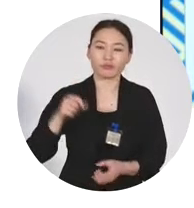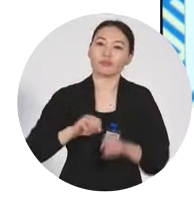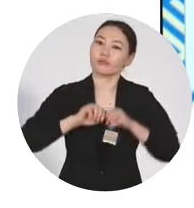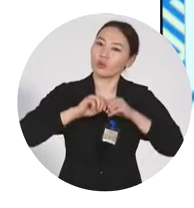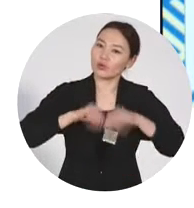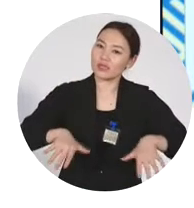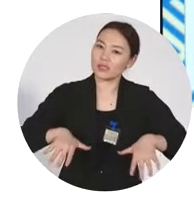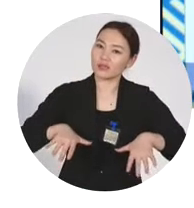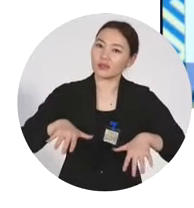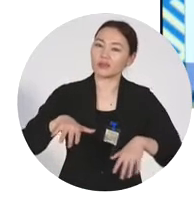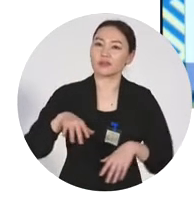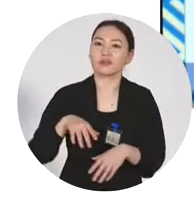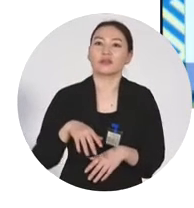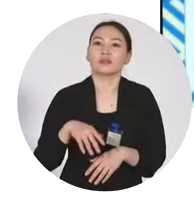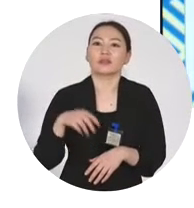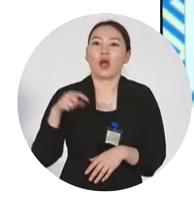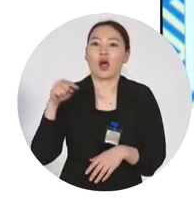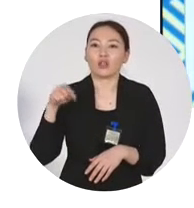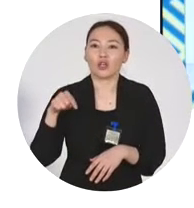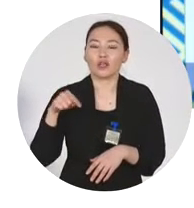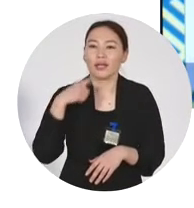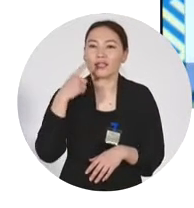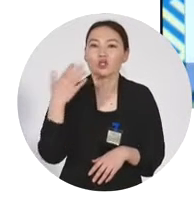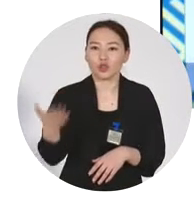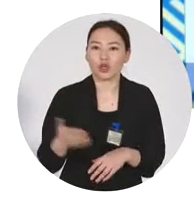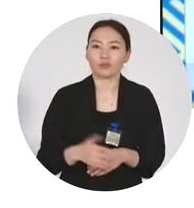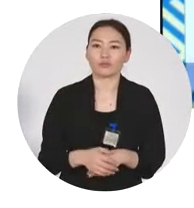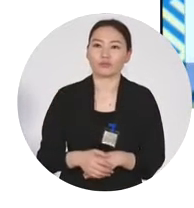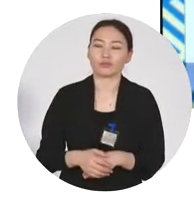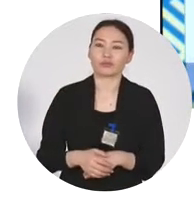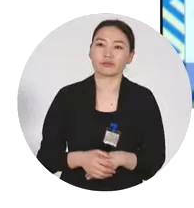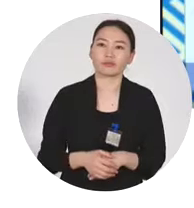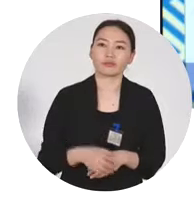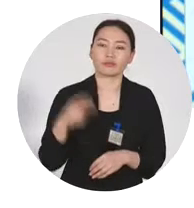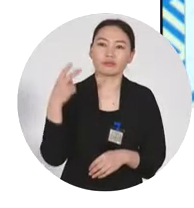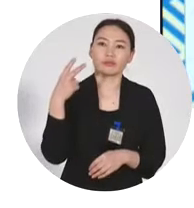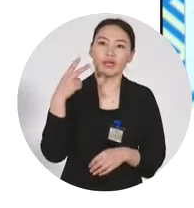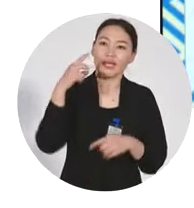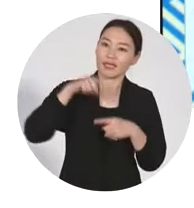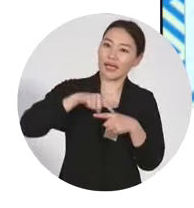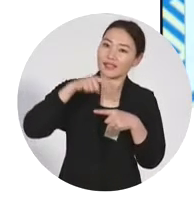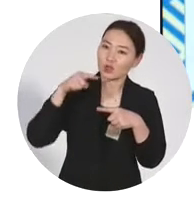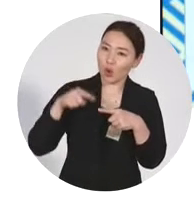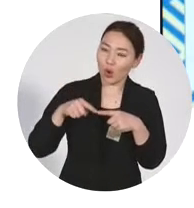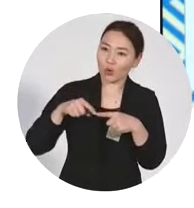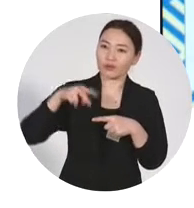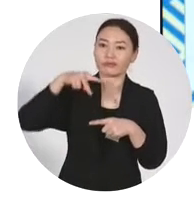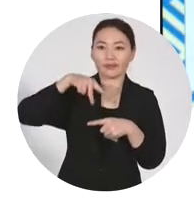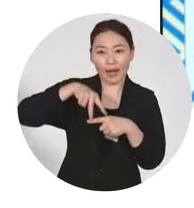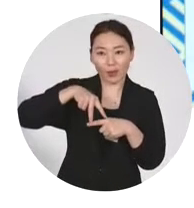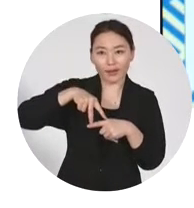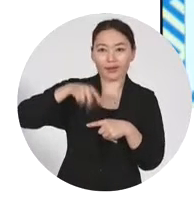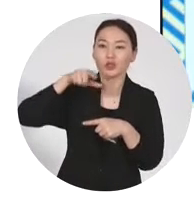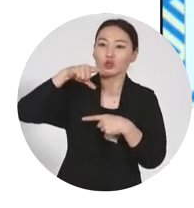ангида үзсэн байгаа. За үйл үг бол язгуур, за дагуур, нөхцөл гэсэн ерөнхий